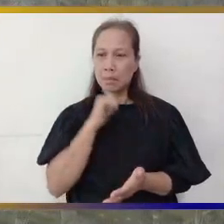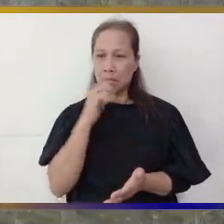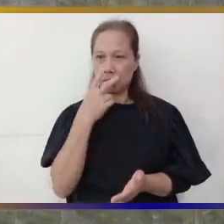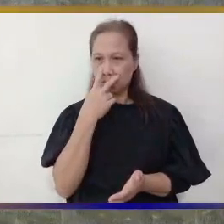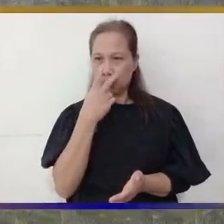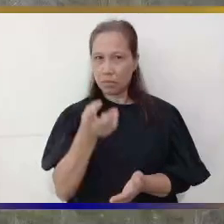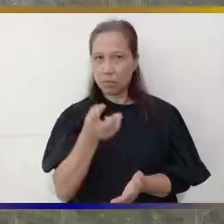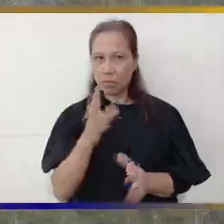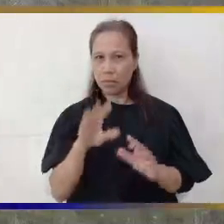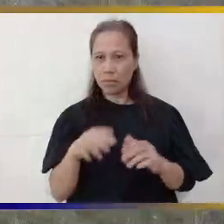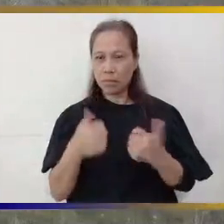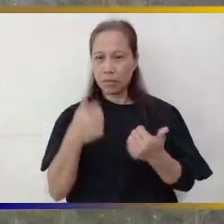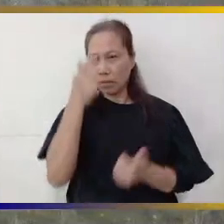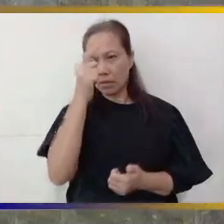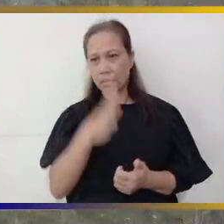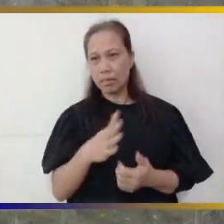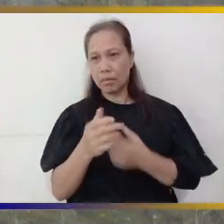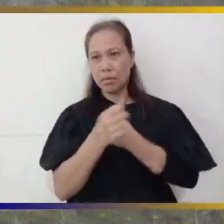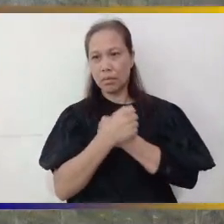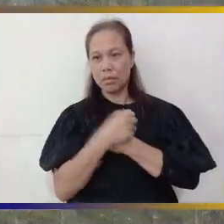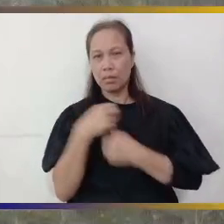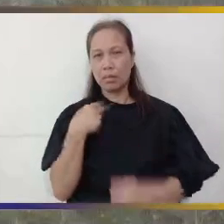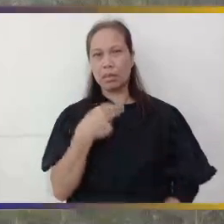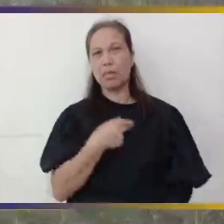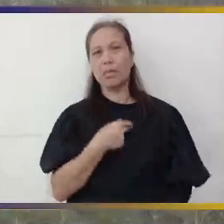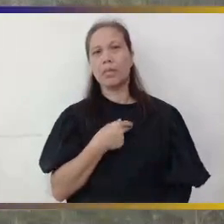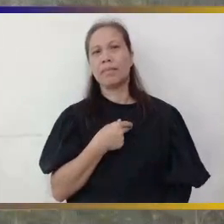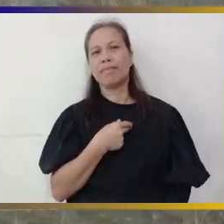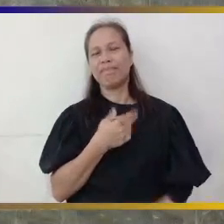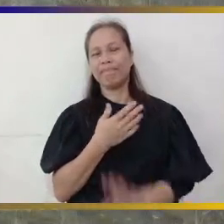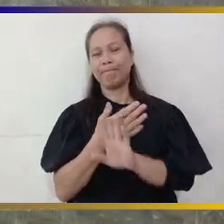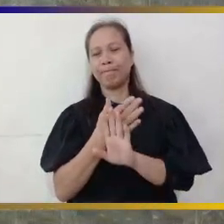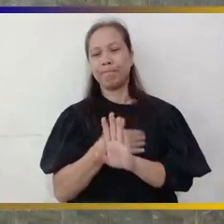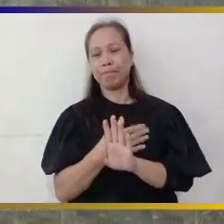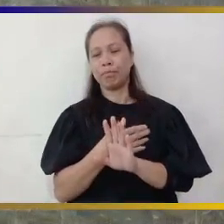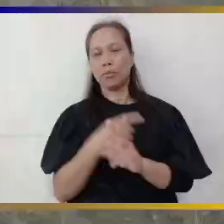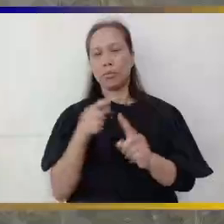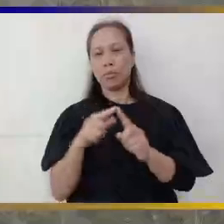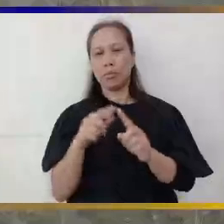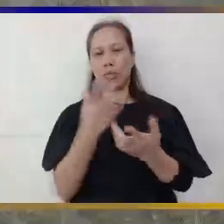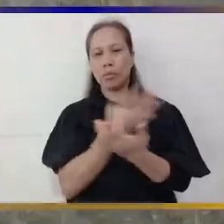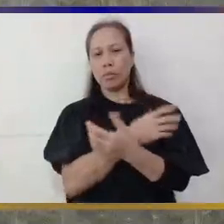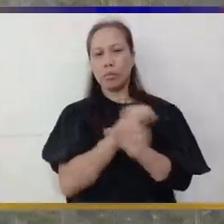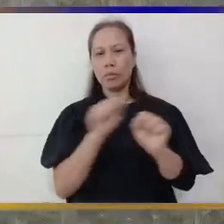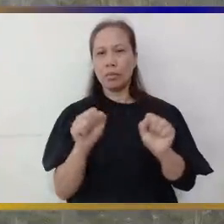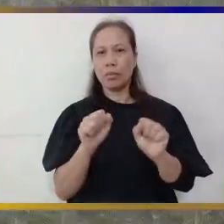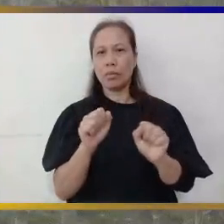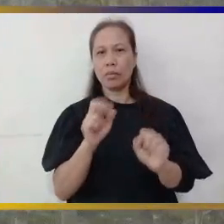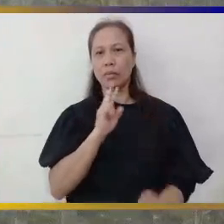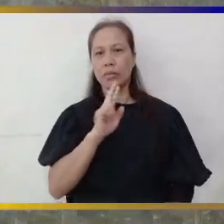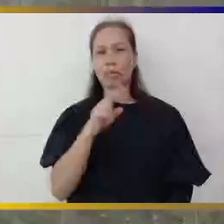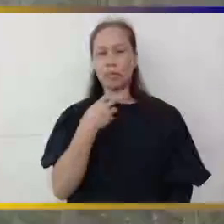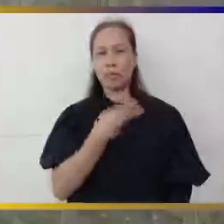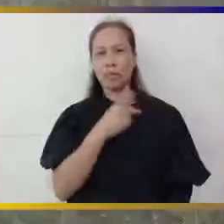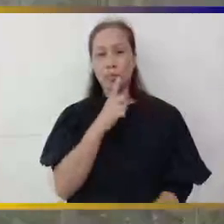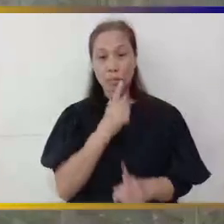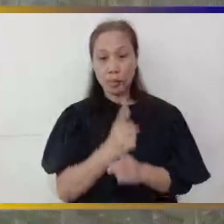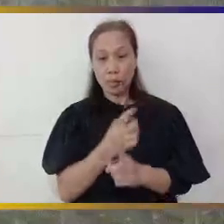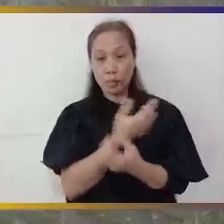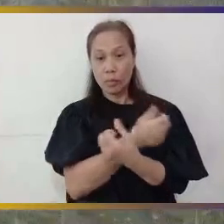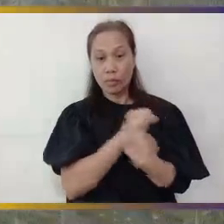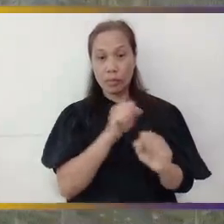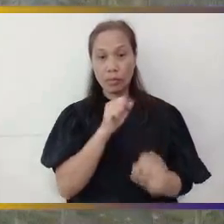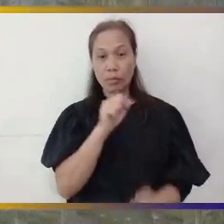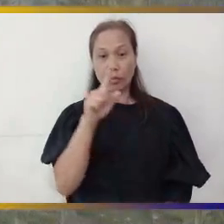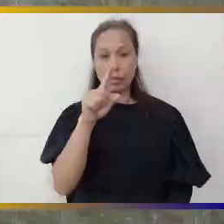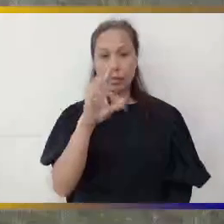ninyo balikan niyo yung kaligtasan nyo are you saved Are you 100%